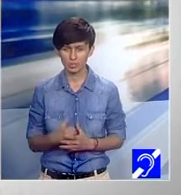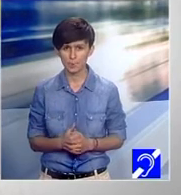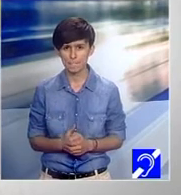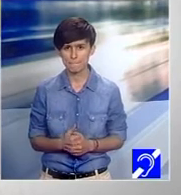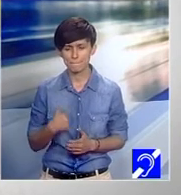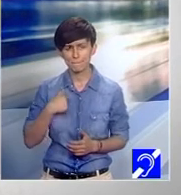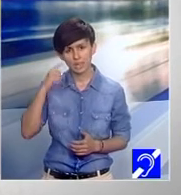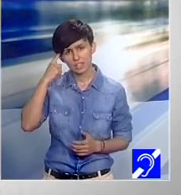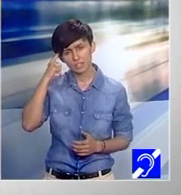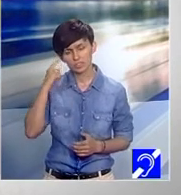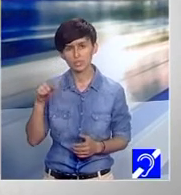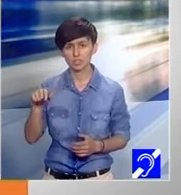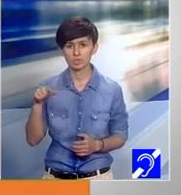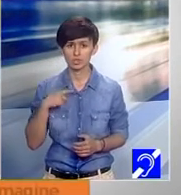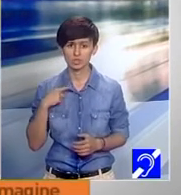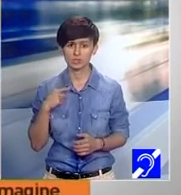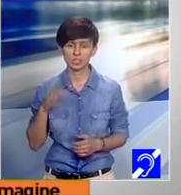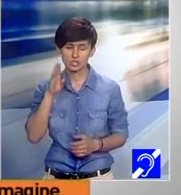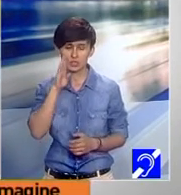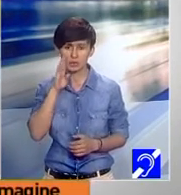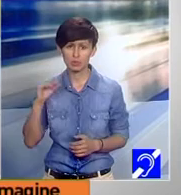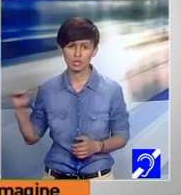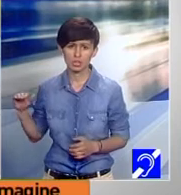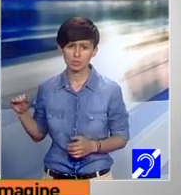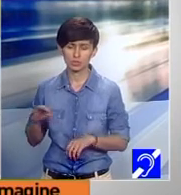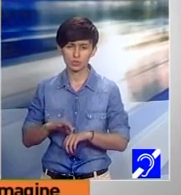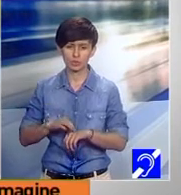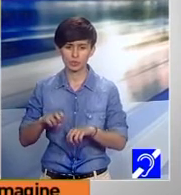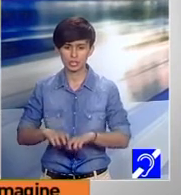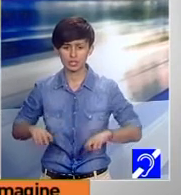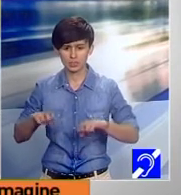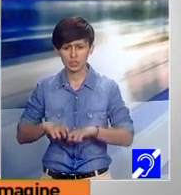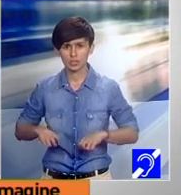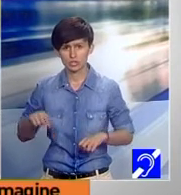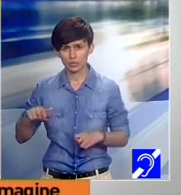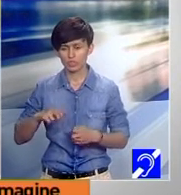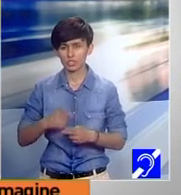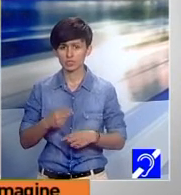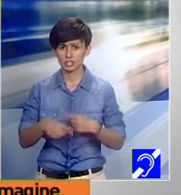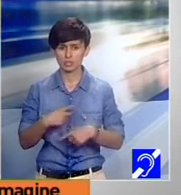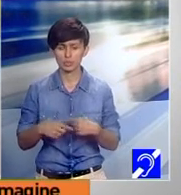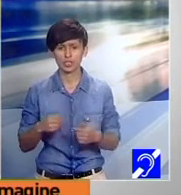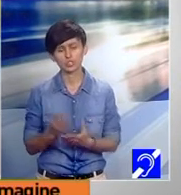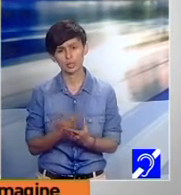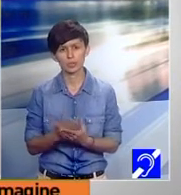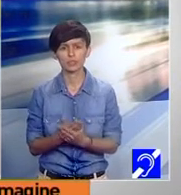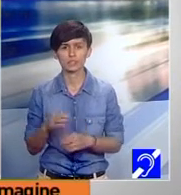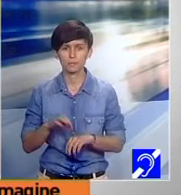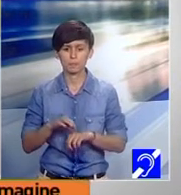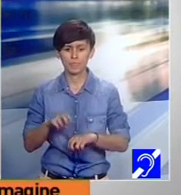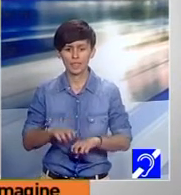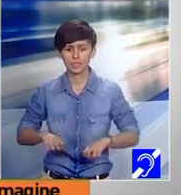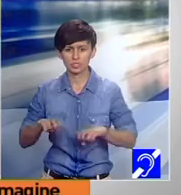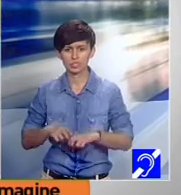Știu că sunteți mama unui copil diagnosticat cu fenilcetonurie și știu că povestea diagnosticării copilului dumneavoastră este una